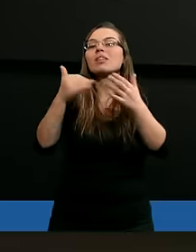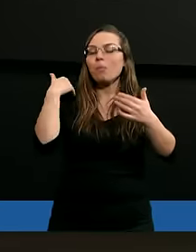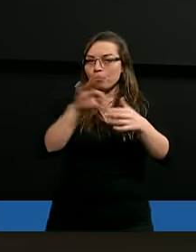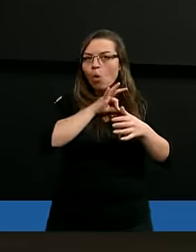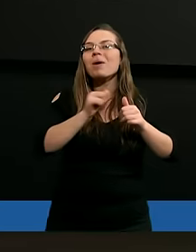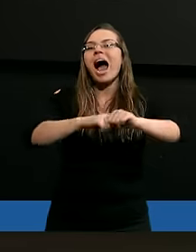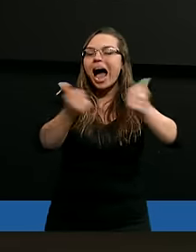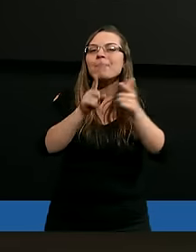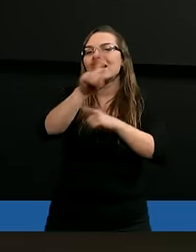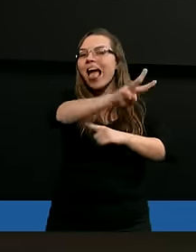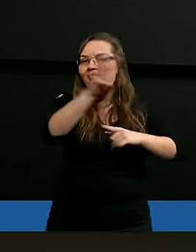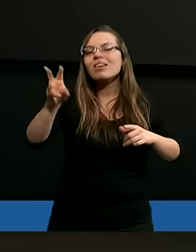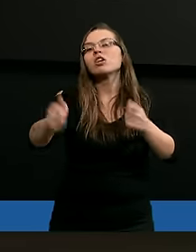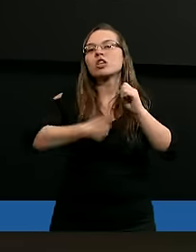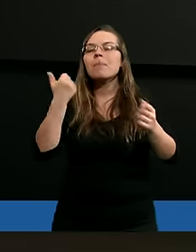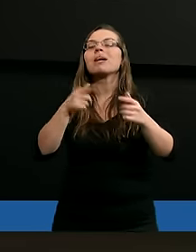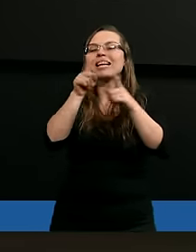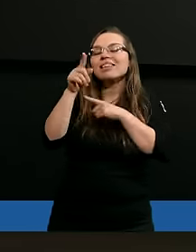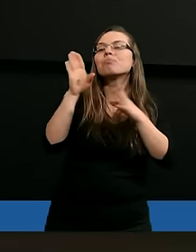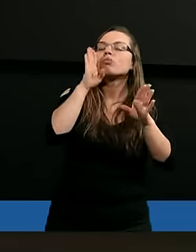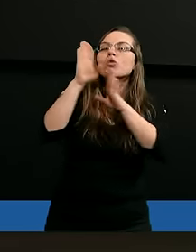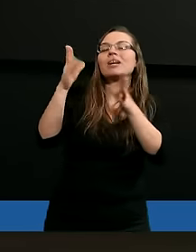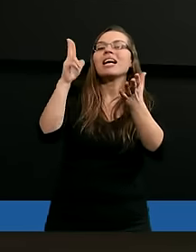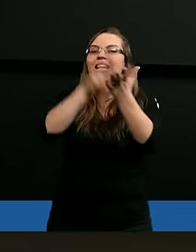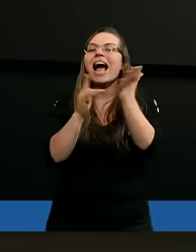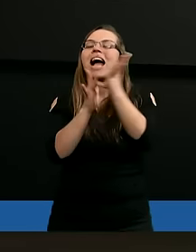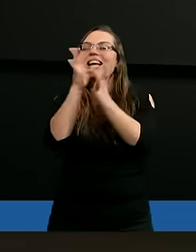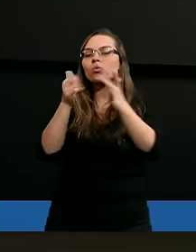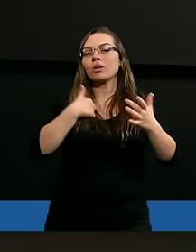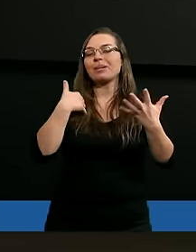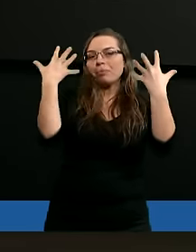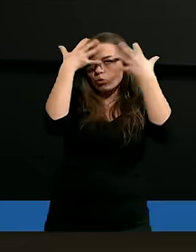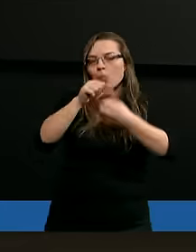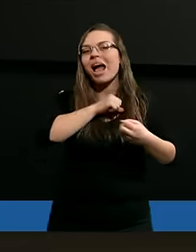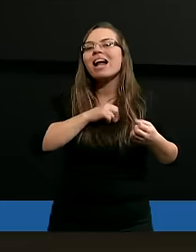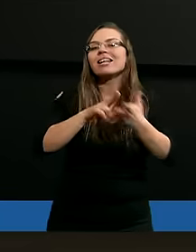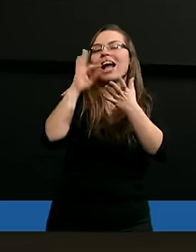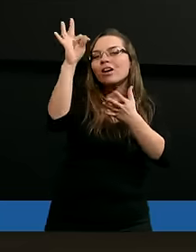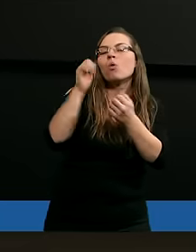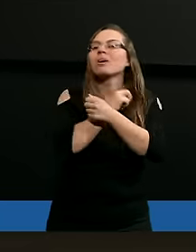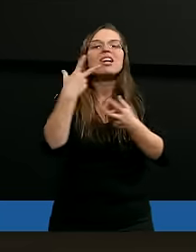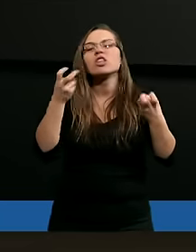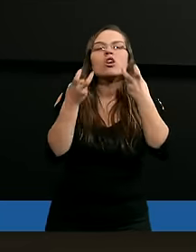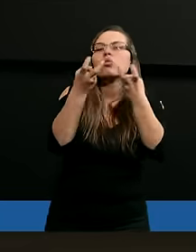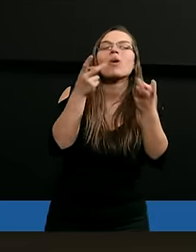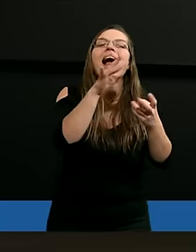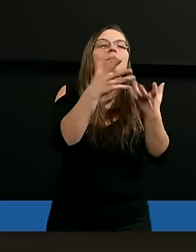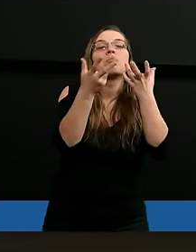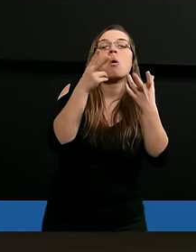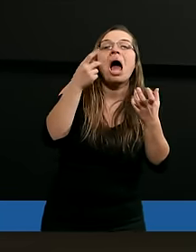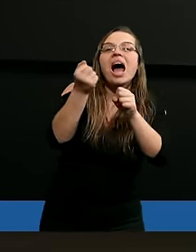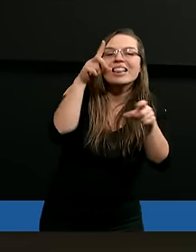apelem, żebyśmy właśnie na osobie Pana Jezusa się skupiali najbardziej i nie szukali diabła pod